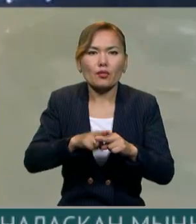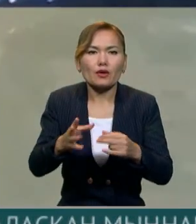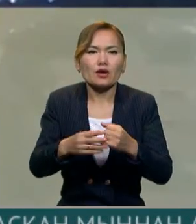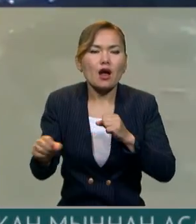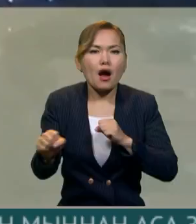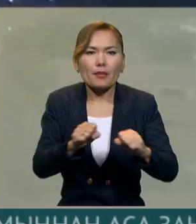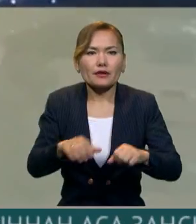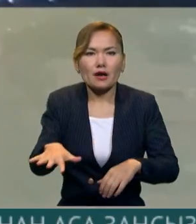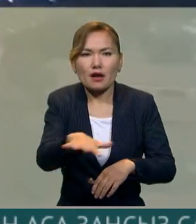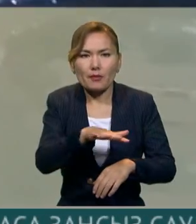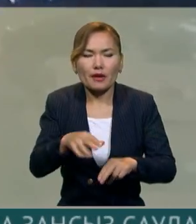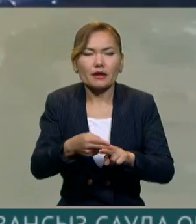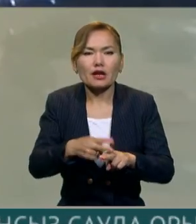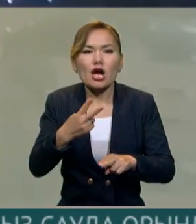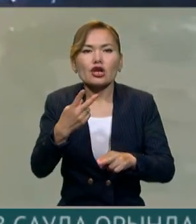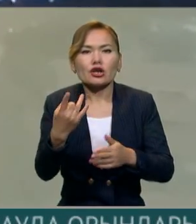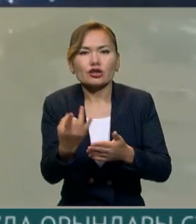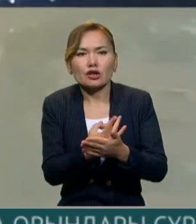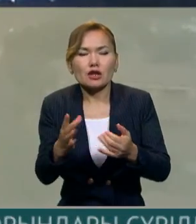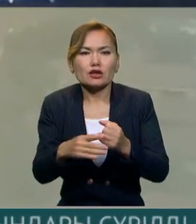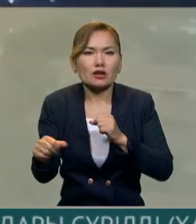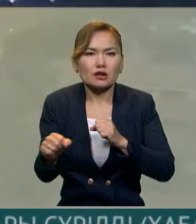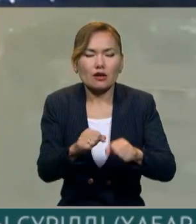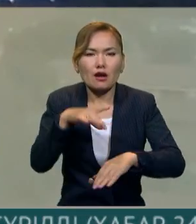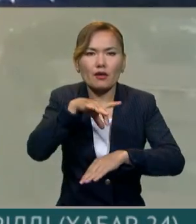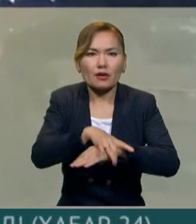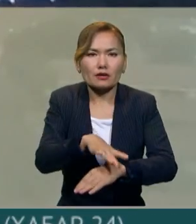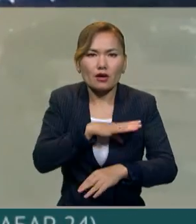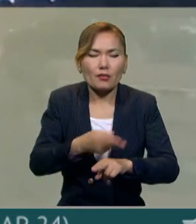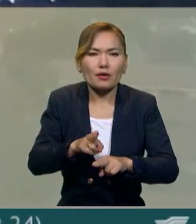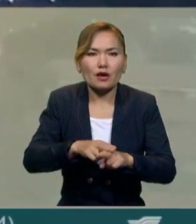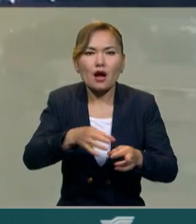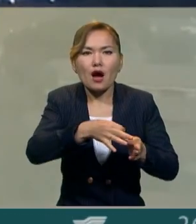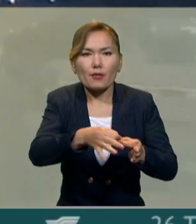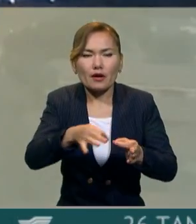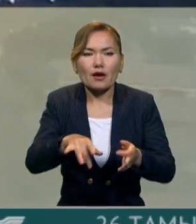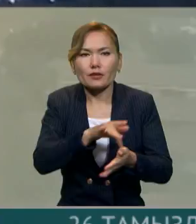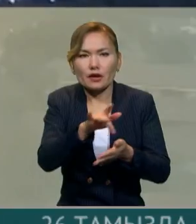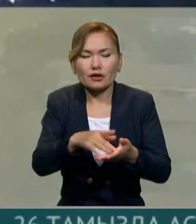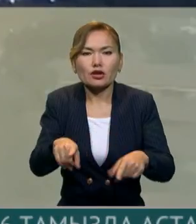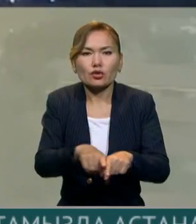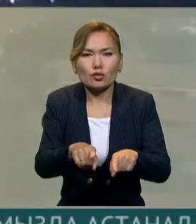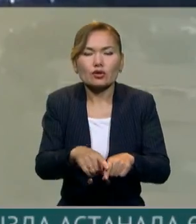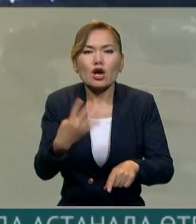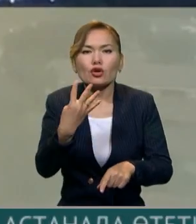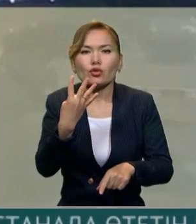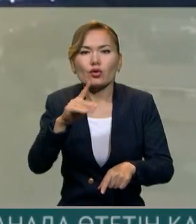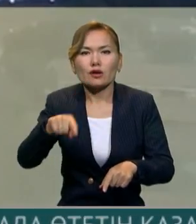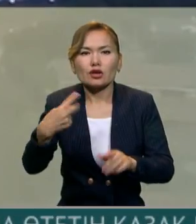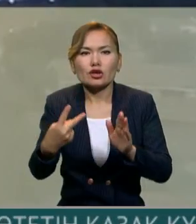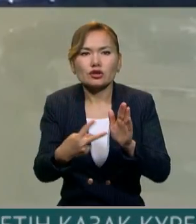кетерлігі, осы аптада бұл аймақта екінші рет жер сілкініп отыр. Бірер күн бұрын Камбо басы провинциясында